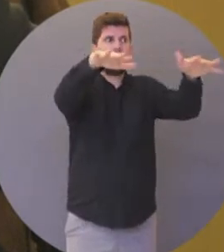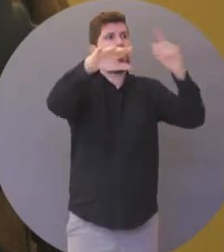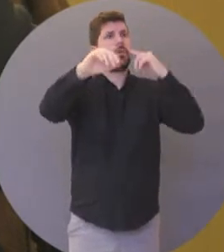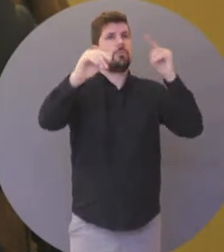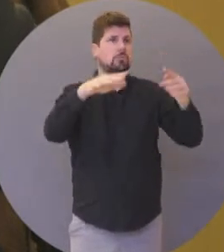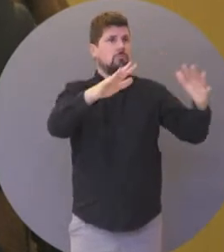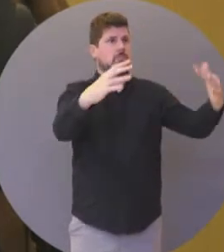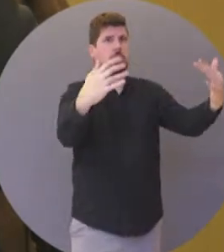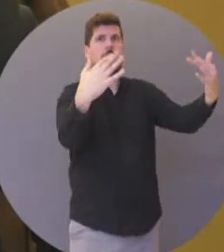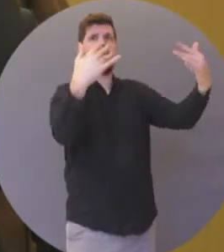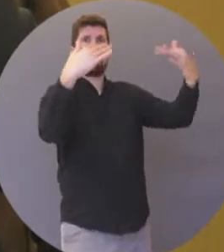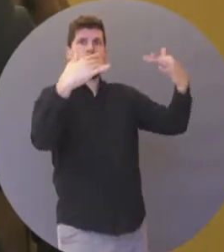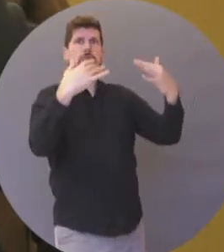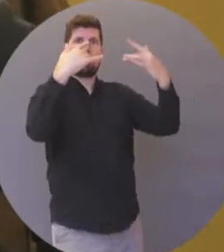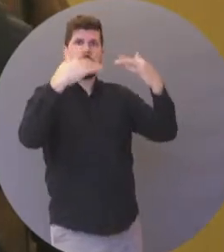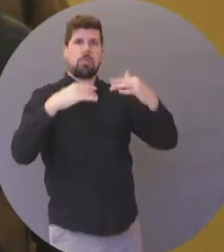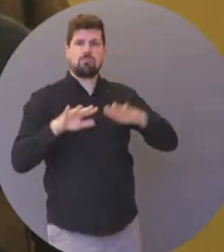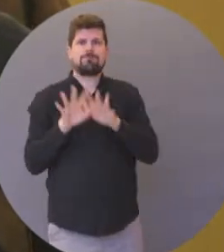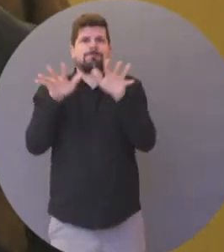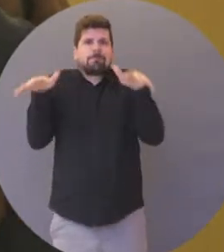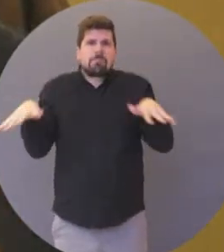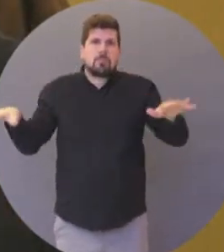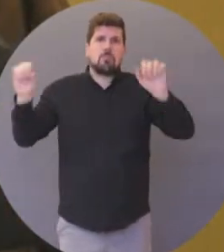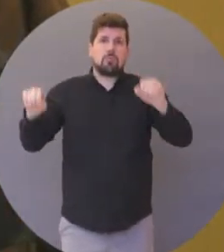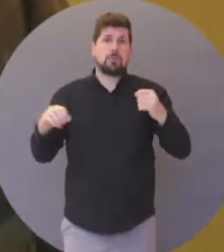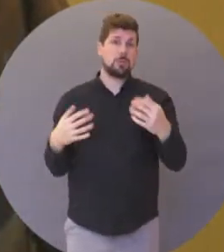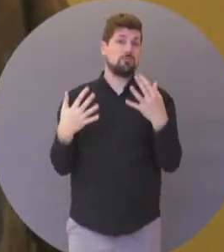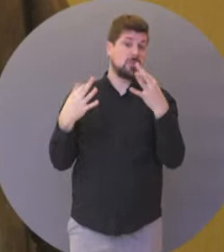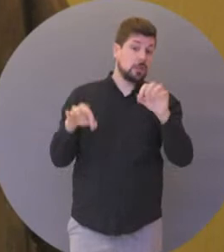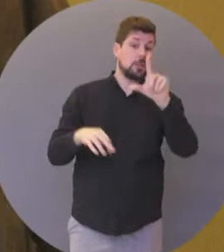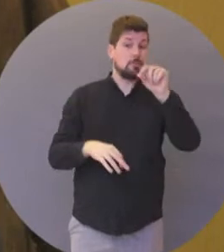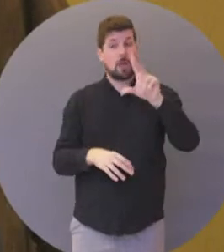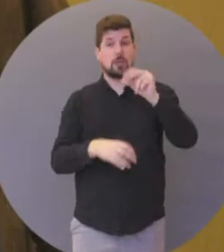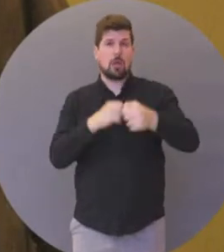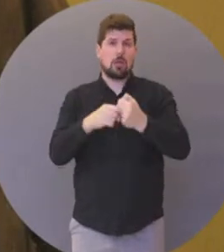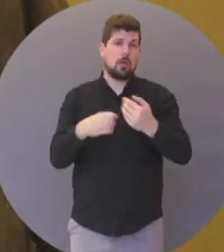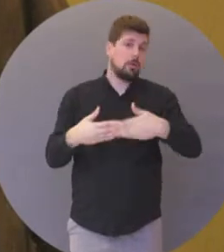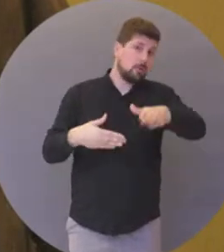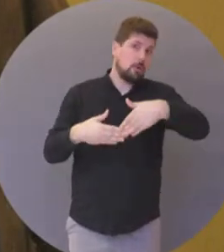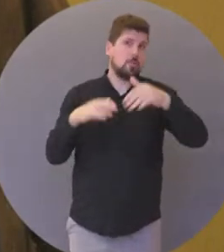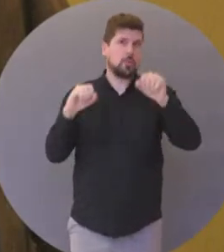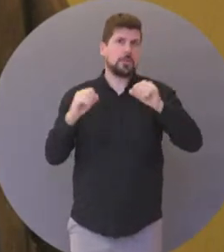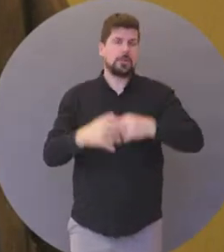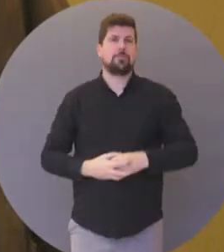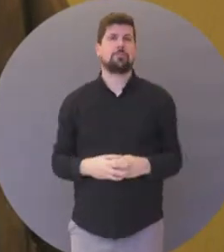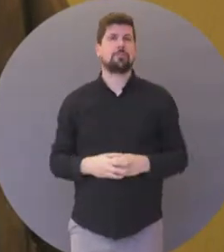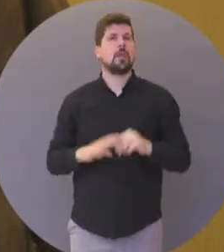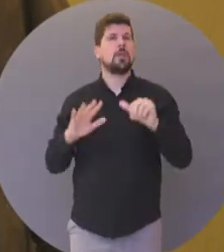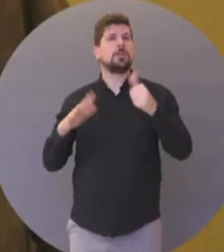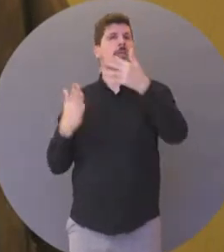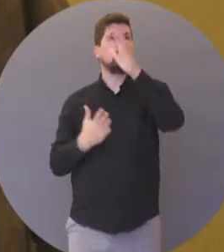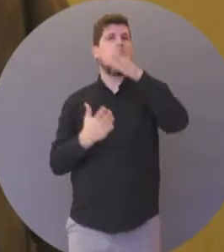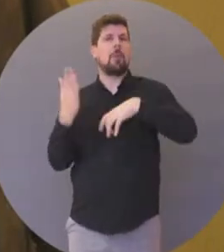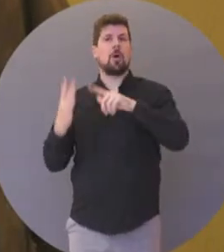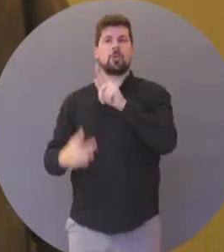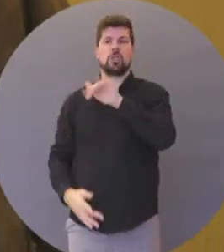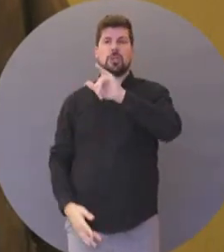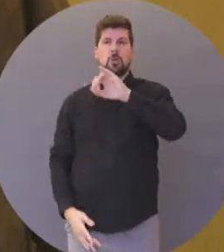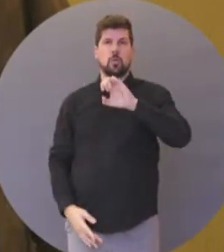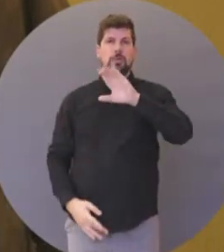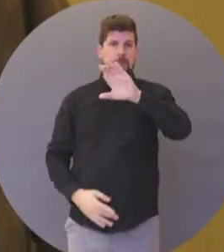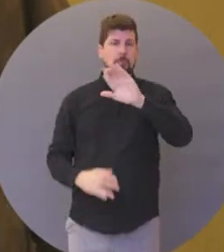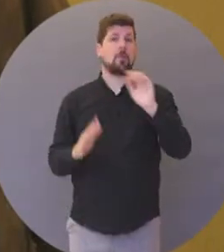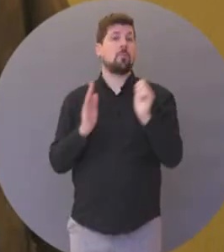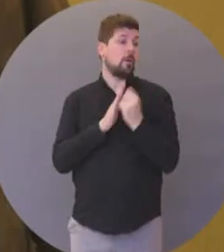décennie à venir on a eu aussi plusieurs fois l'occasion d'en discuter ici le sixième rapport du GIEC publié en février dernier